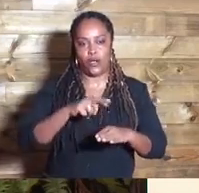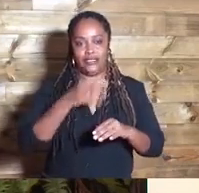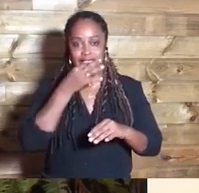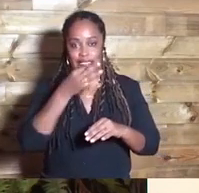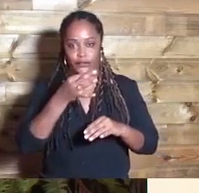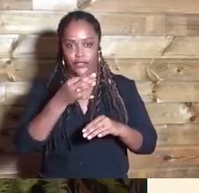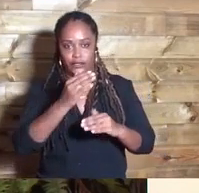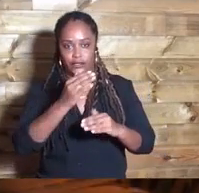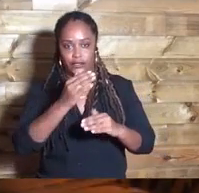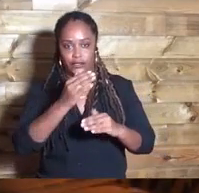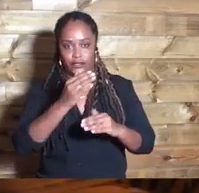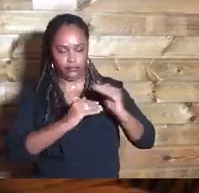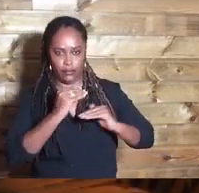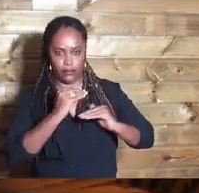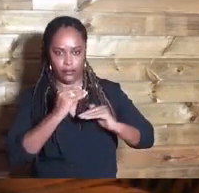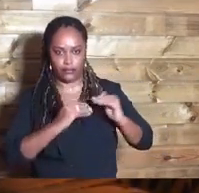si ni belle l'idée.